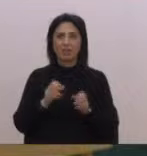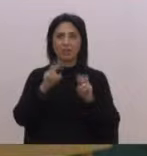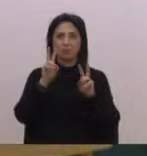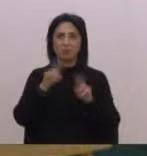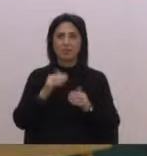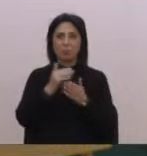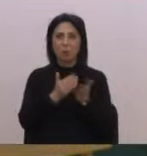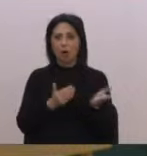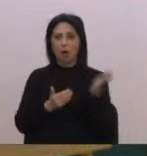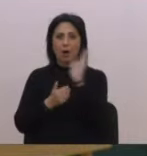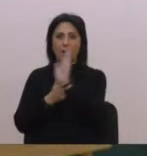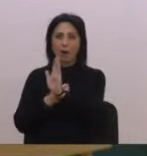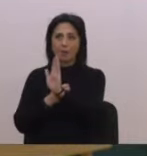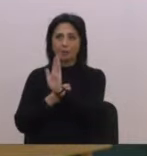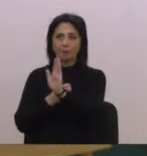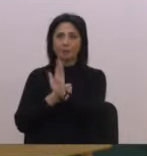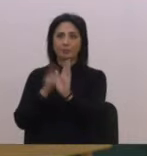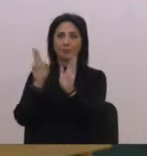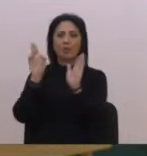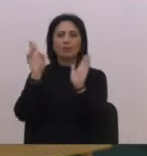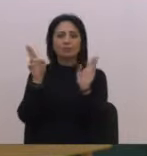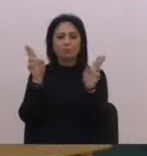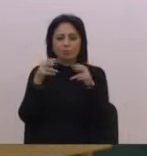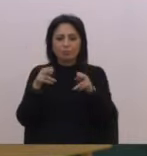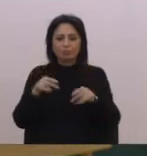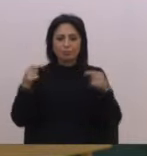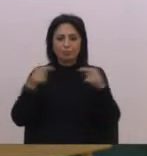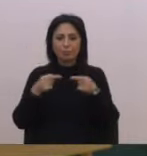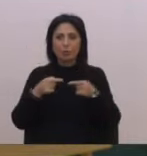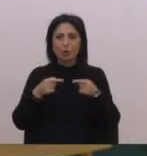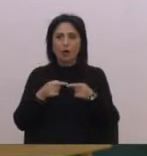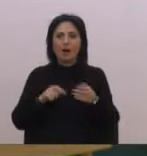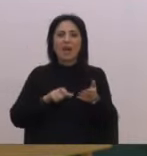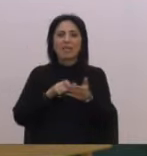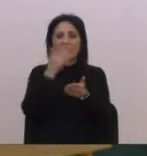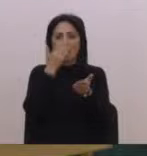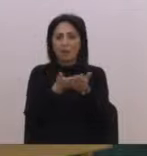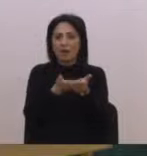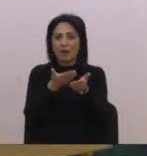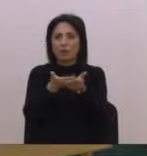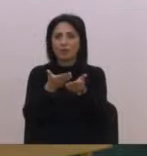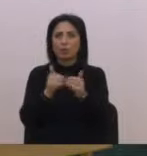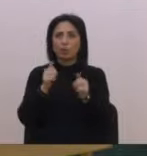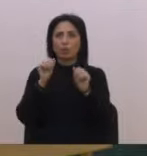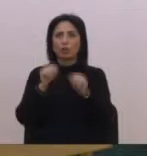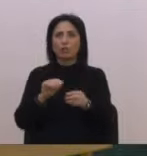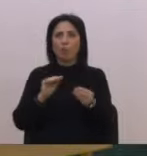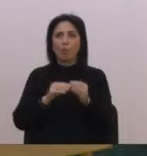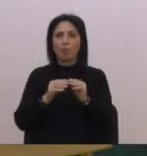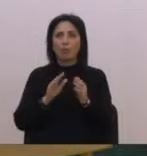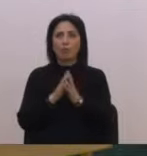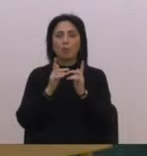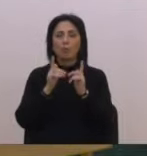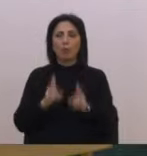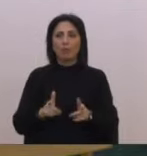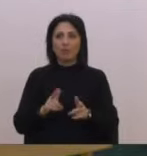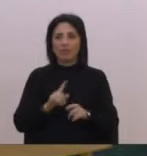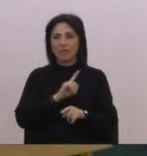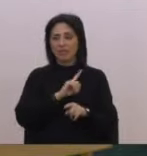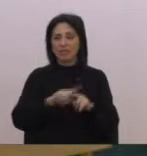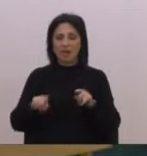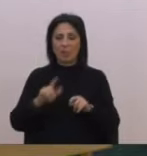სპეციალური პროგრამა, დაგითვალათ, განახათ გზები, როგორ შეიძლება ეს პრობლემა მოგვარდეს